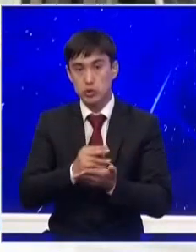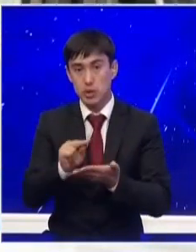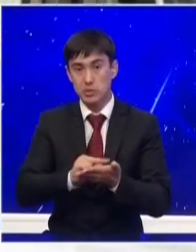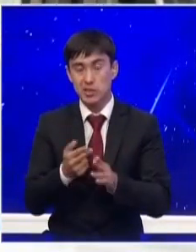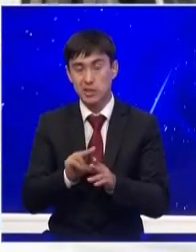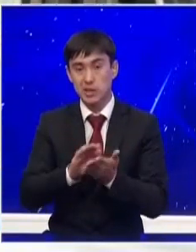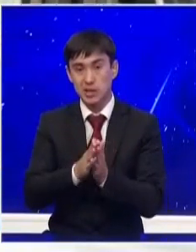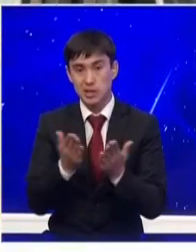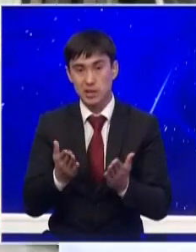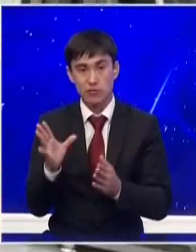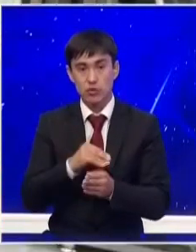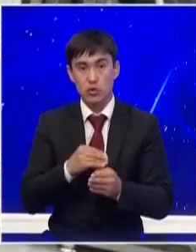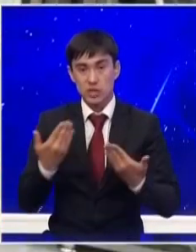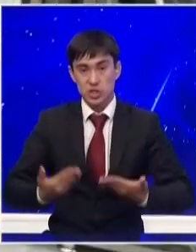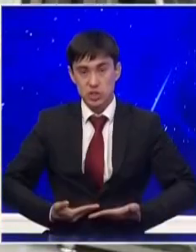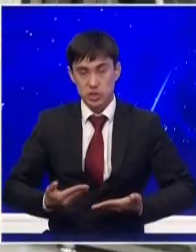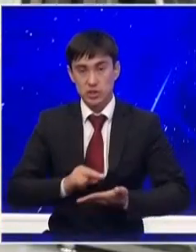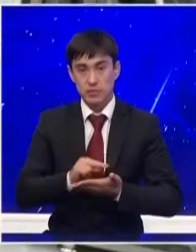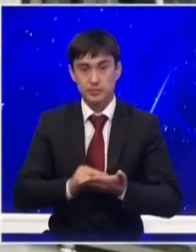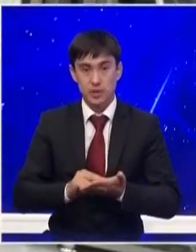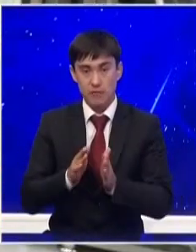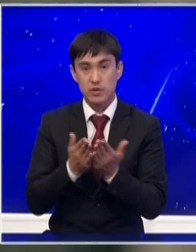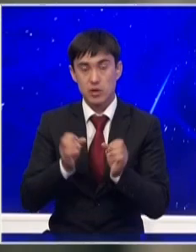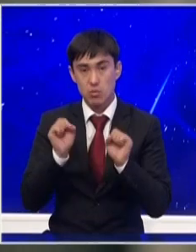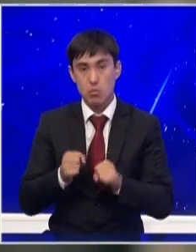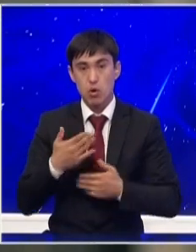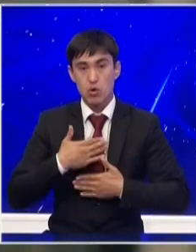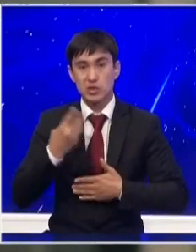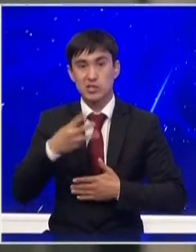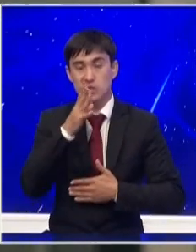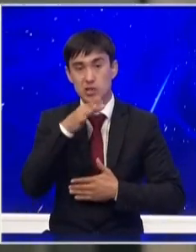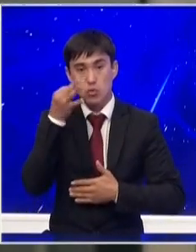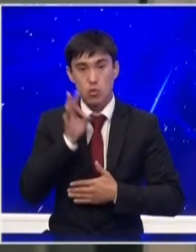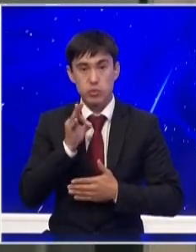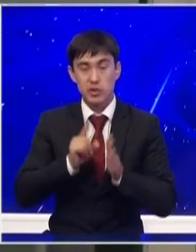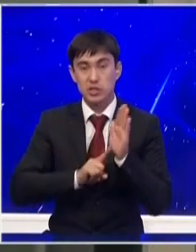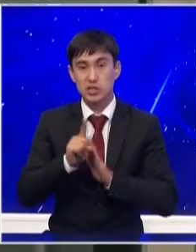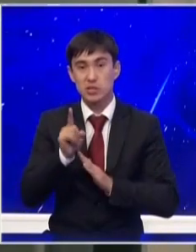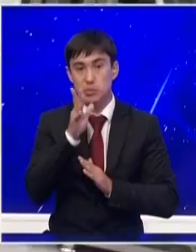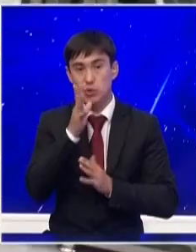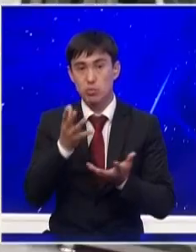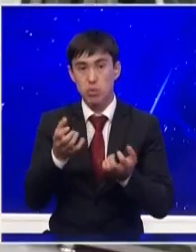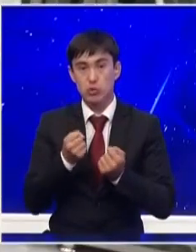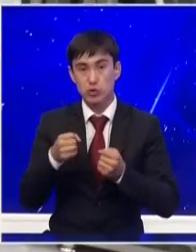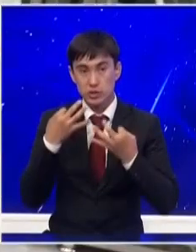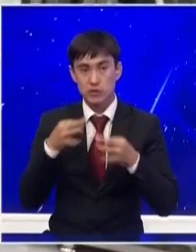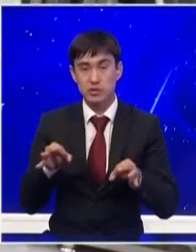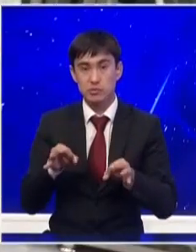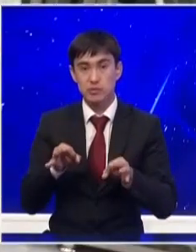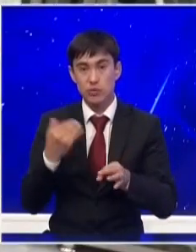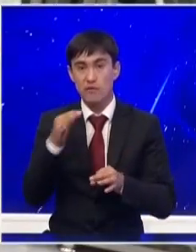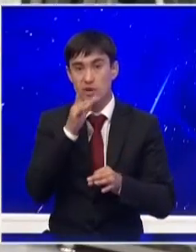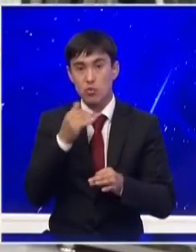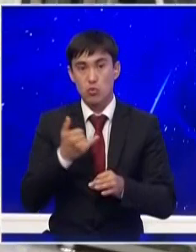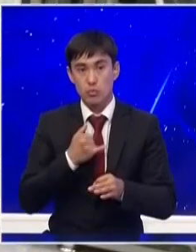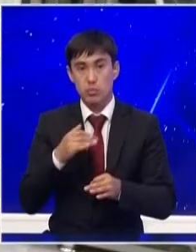этой книги. Все взято из жизни. Как-никак в книге мой 30-летний жизненный опыт, начиная с периода получения независимости. В то время